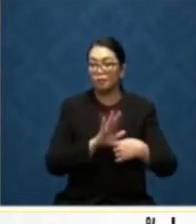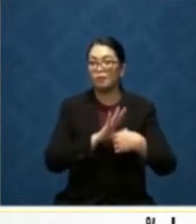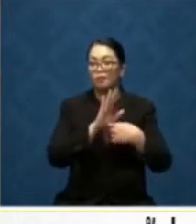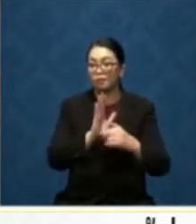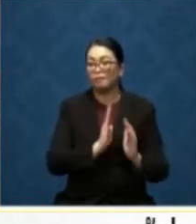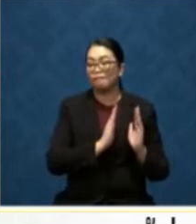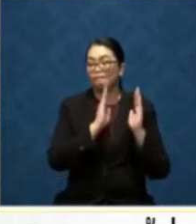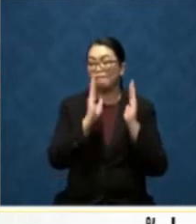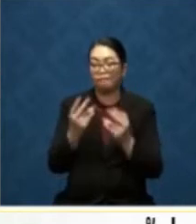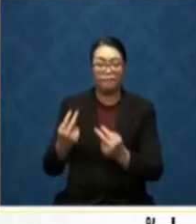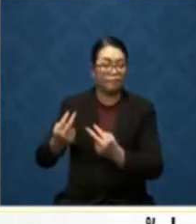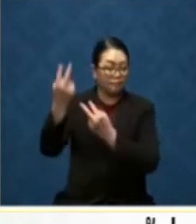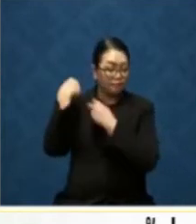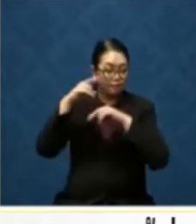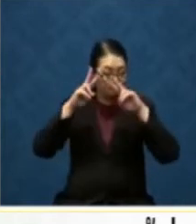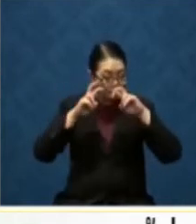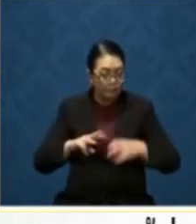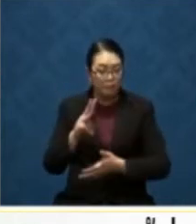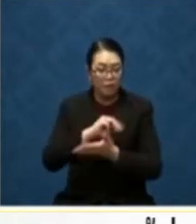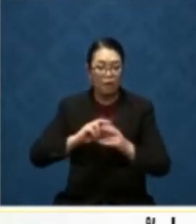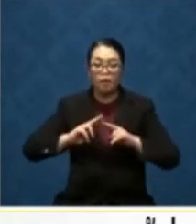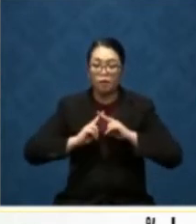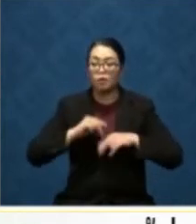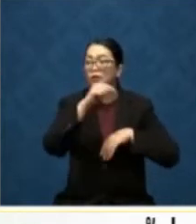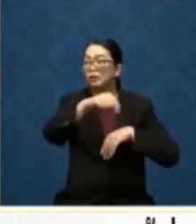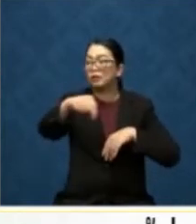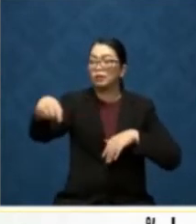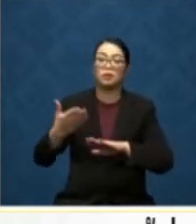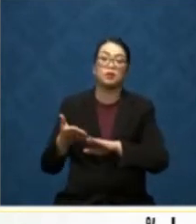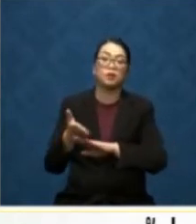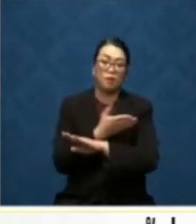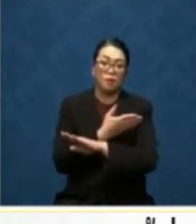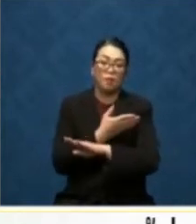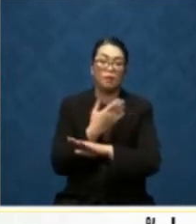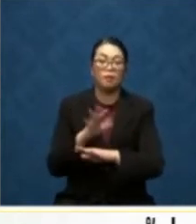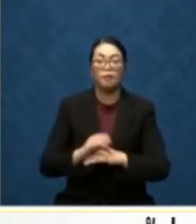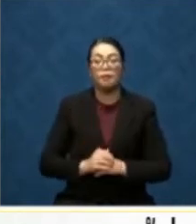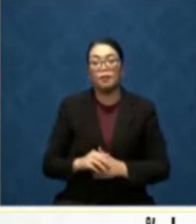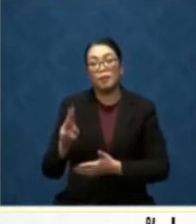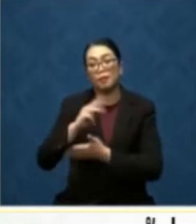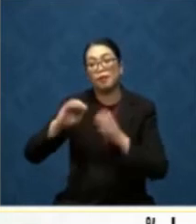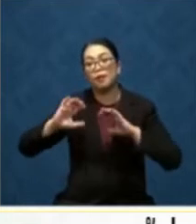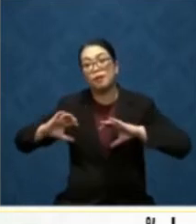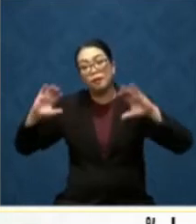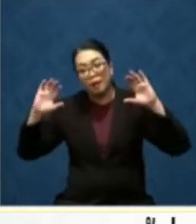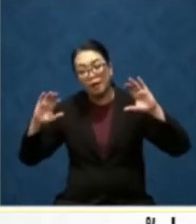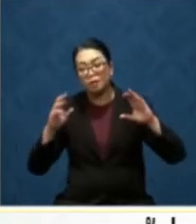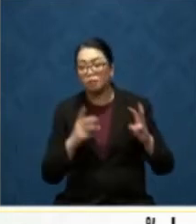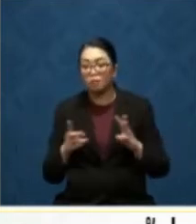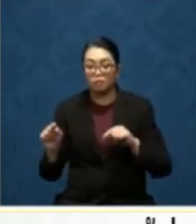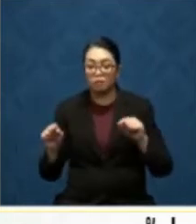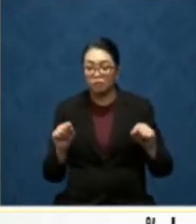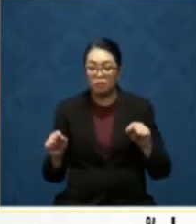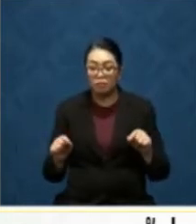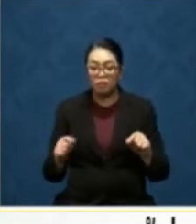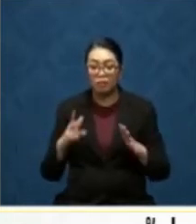บัแนกนี้นะครับเป็นต้นแบบในการย้อนกรบนำไปศึษามาอะไรเอกจนของประเทศ ที่ตงมาก่อนหนานี้และมาตายของร